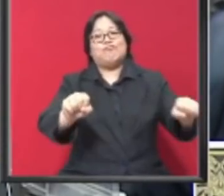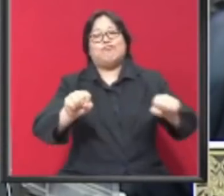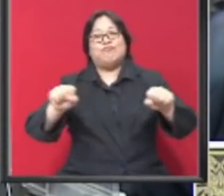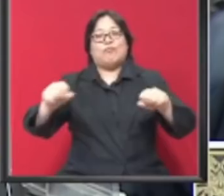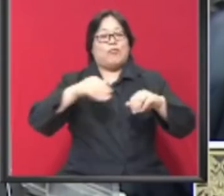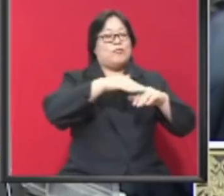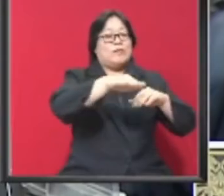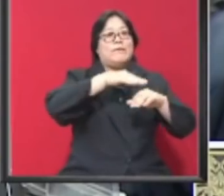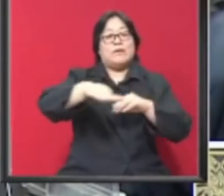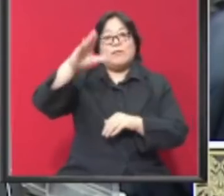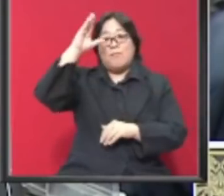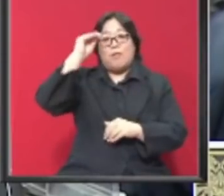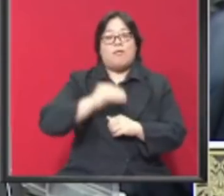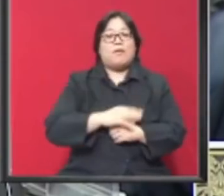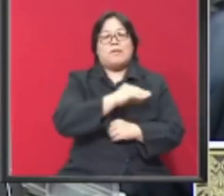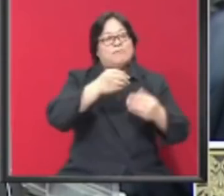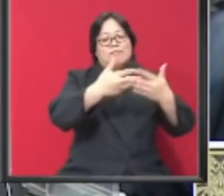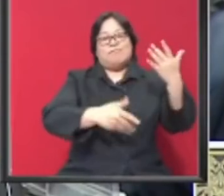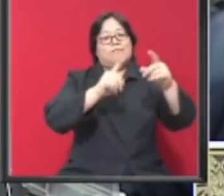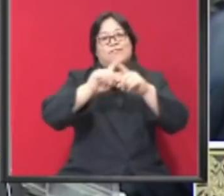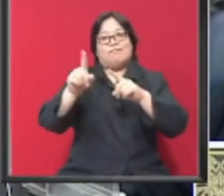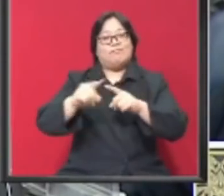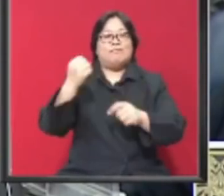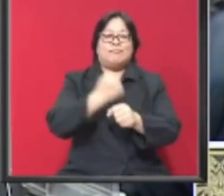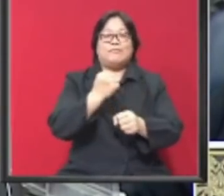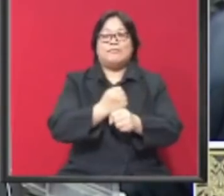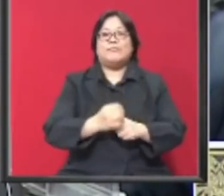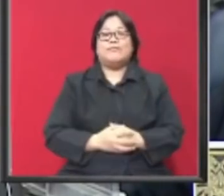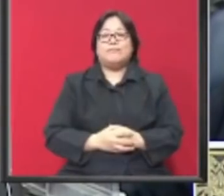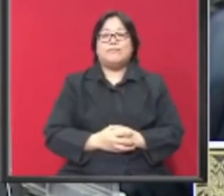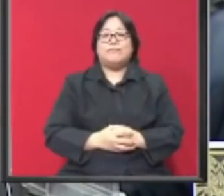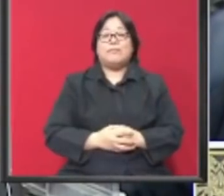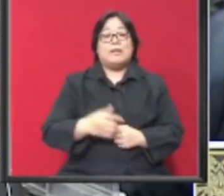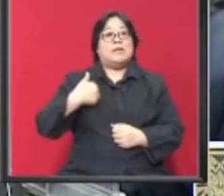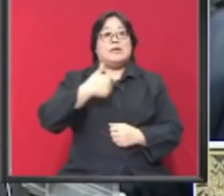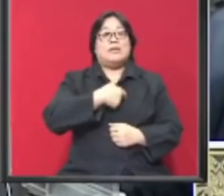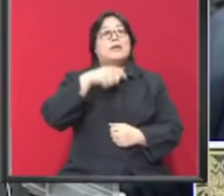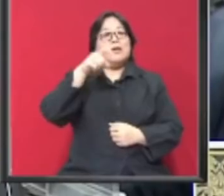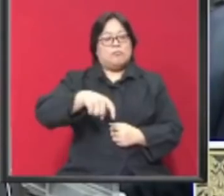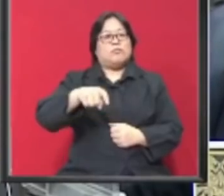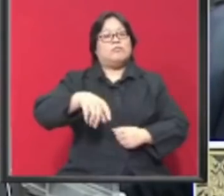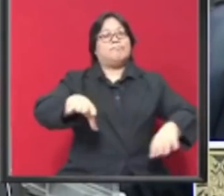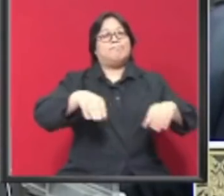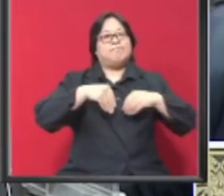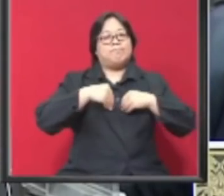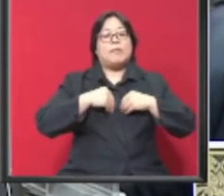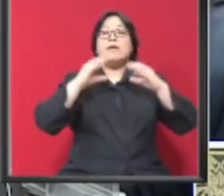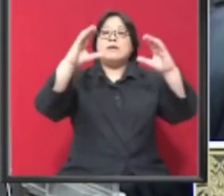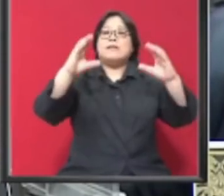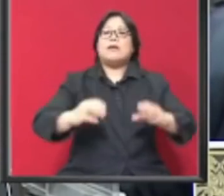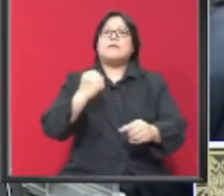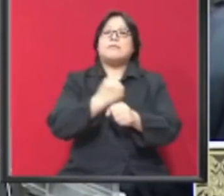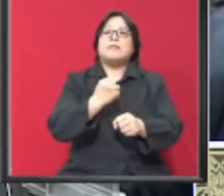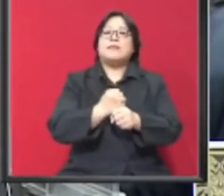sebagai delivery Boy dan lain-lain kerja yang kita perlu akui ialah